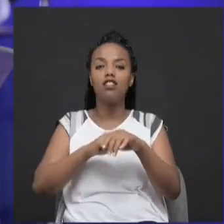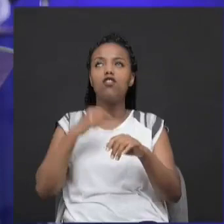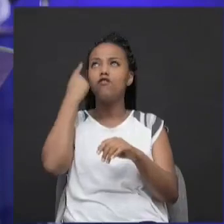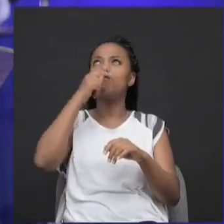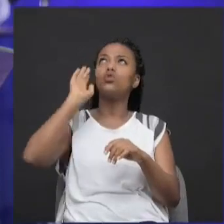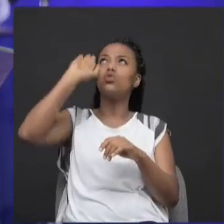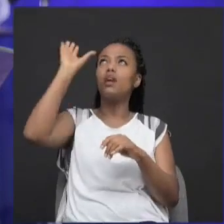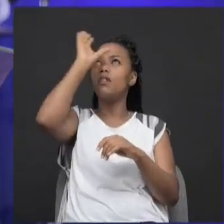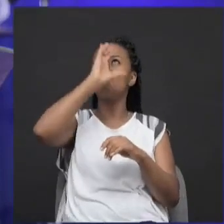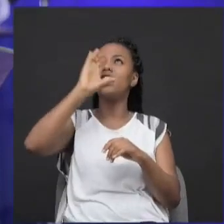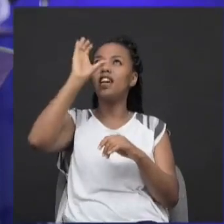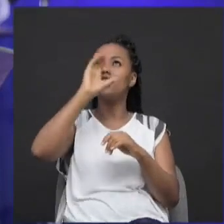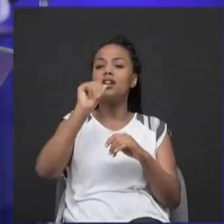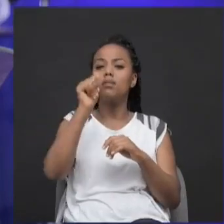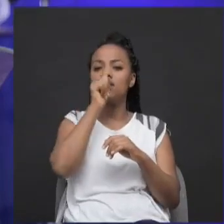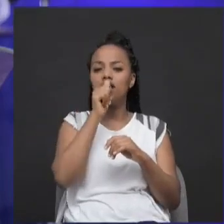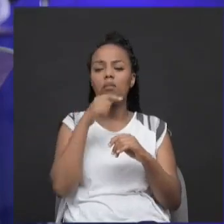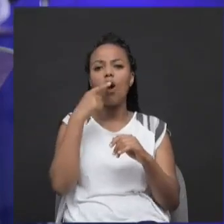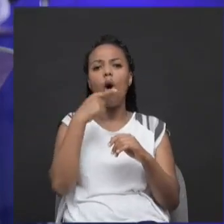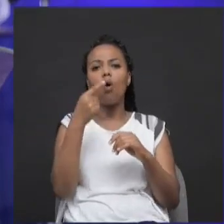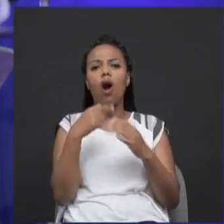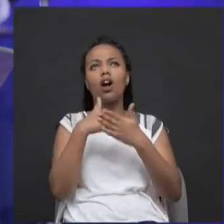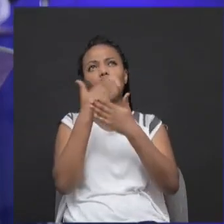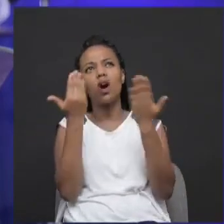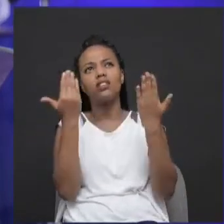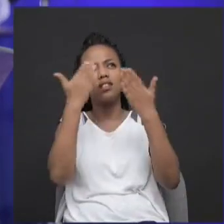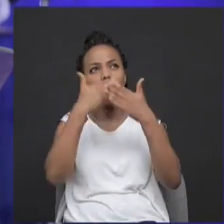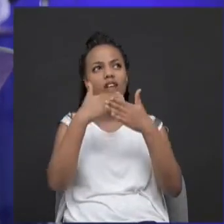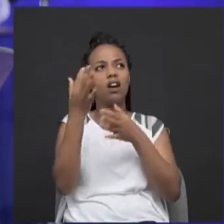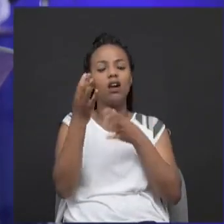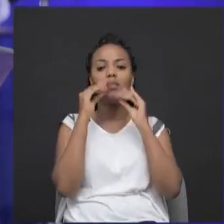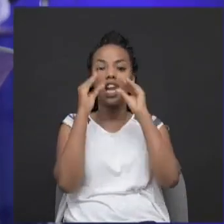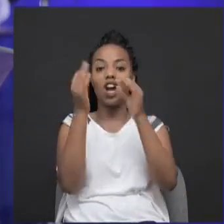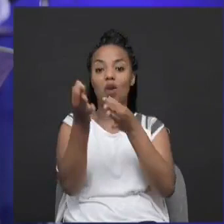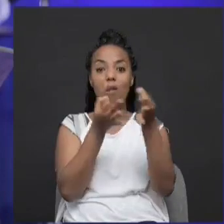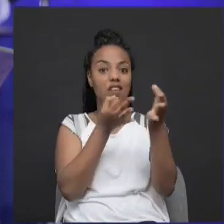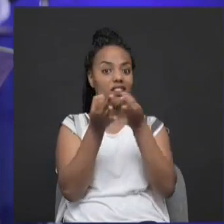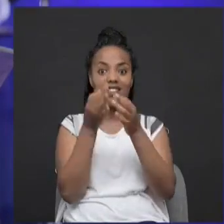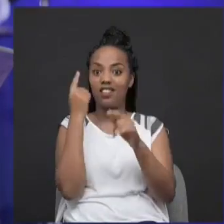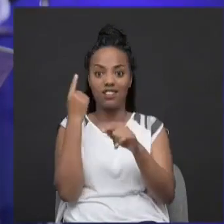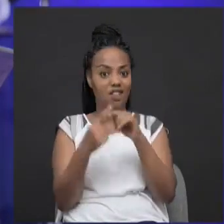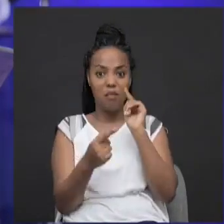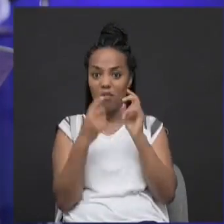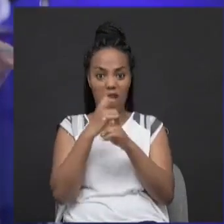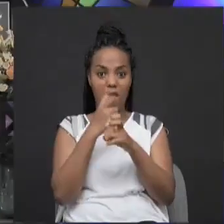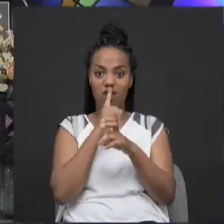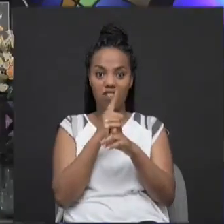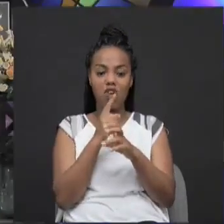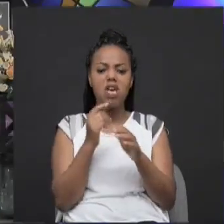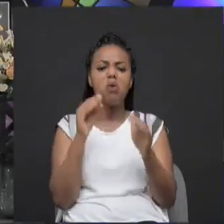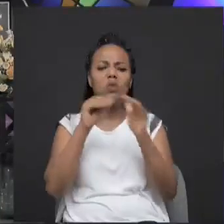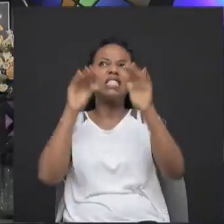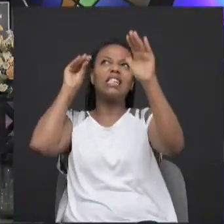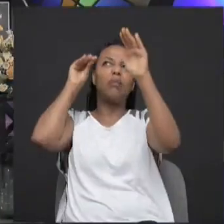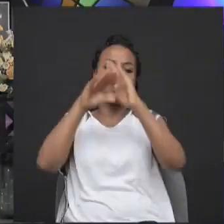ሚስጥር በቋንቋ ከጠዋት እስከ ማታ ብናገረው ማስረዳት አይቻልም ገብተንበት ምን ለማመደው